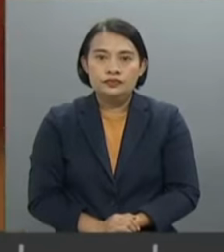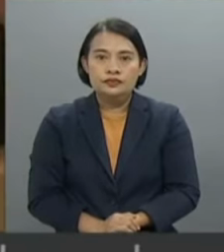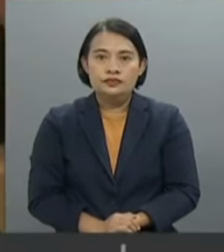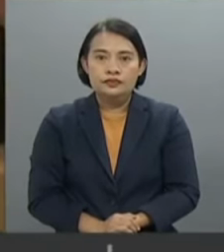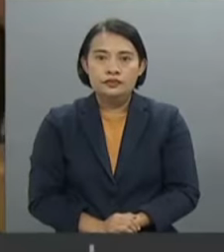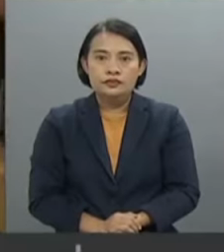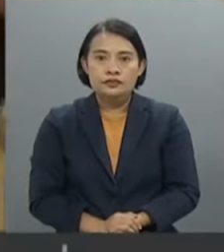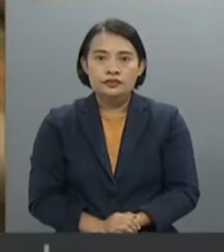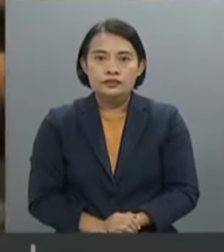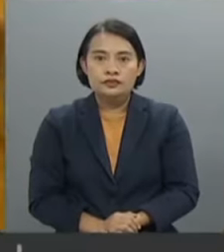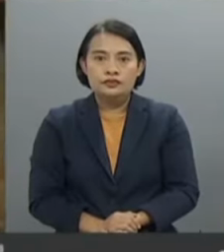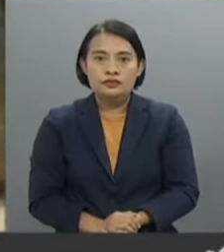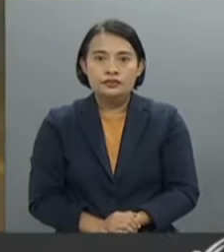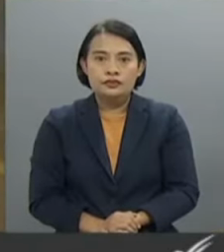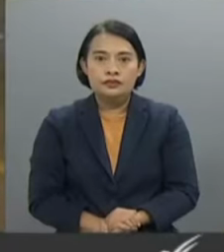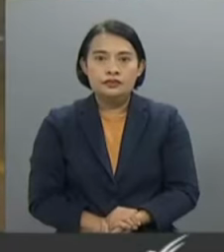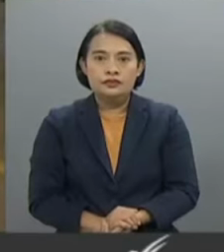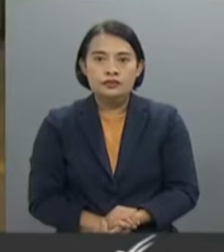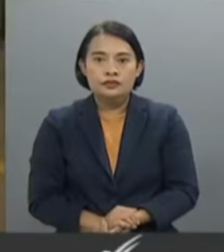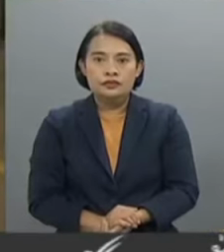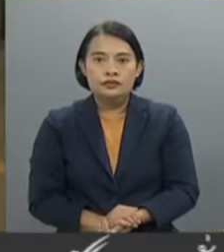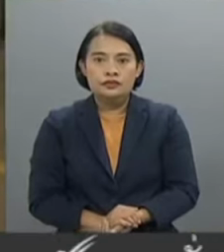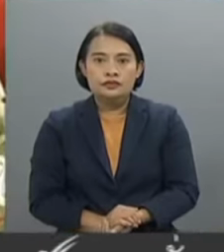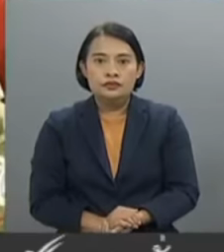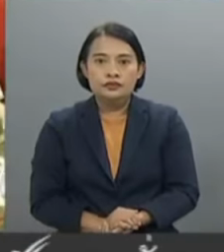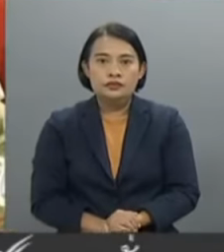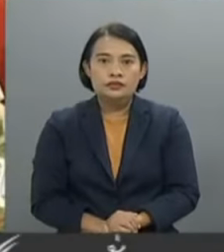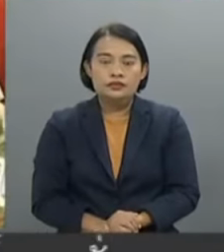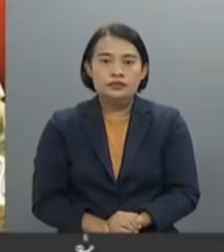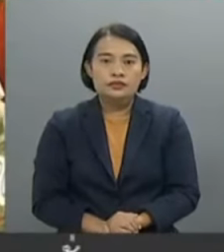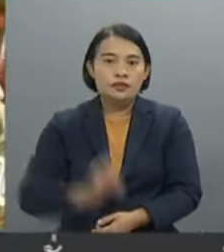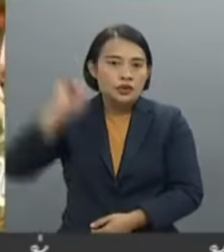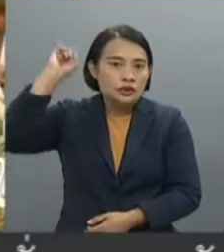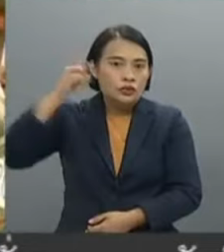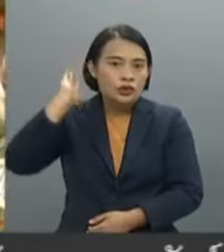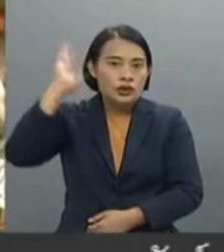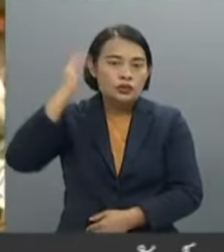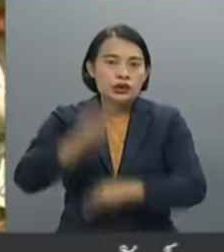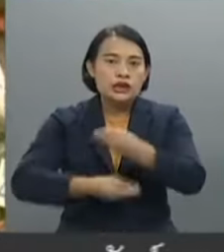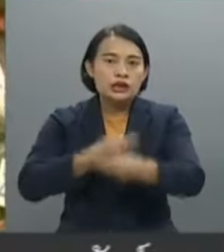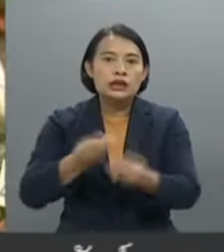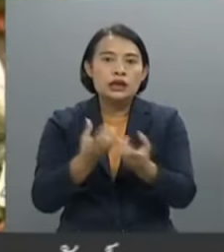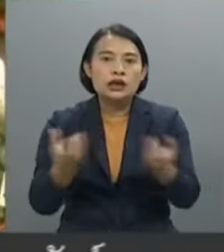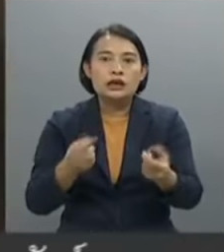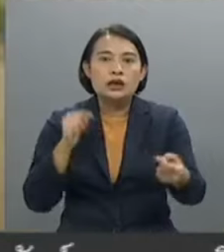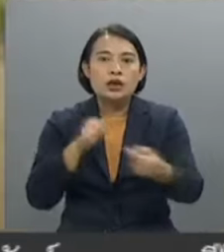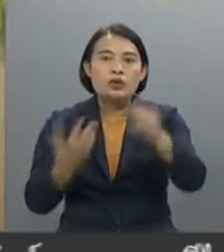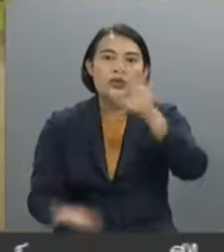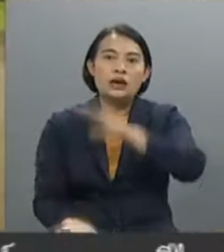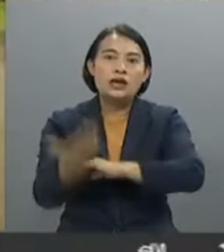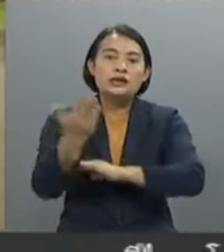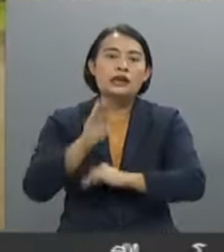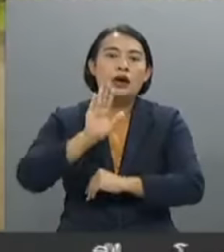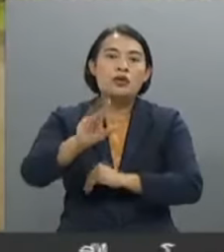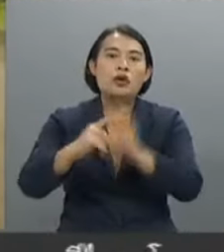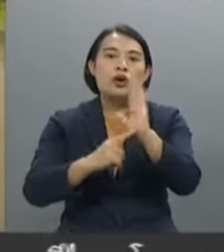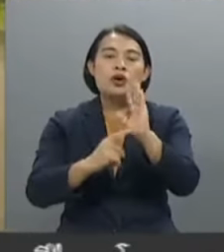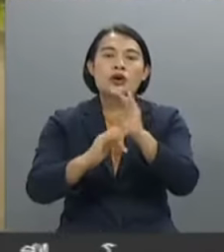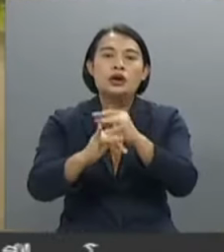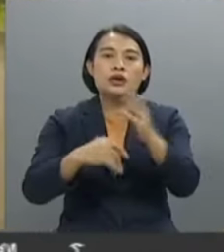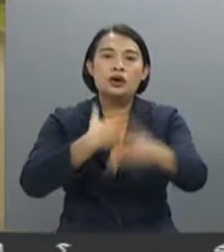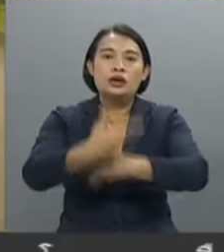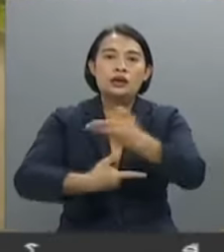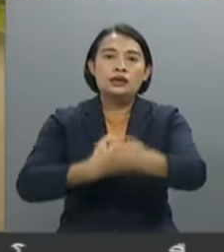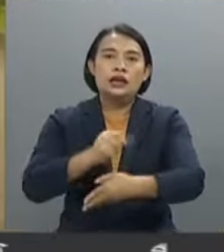นี่เป็นความคึกคักของบรรดาผู้ค้าแม่ค้ายามเช้านะคะที่ตลาดสดสตาร์อยู่ในตัวเมืองจังหวัดระยองค่ะยังสะท้อนได้ถึงภาพการ